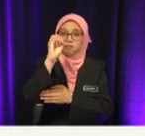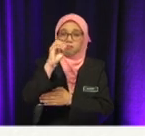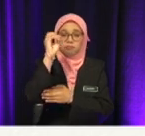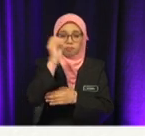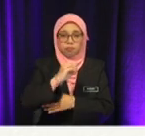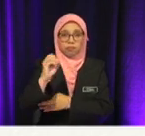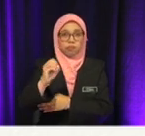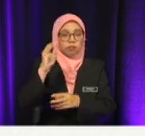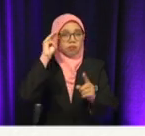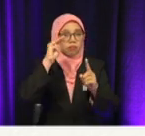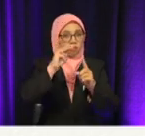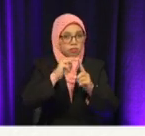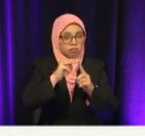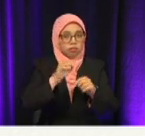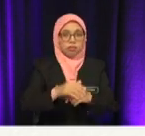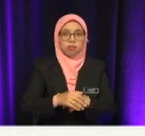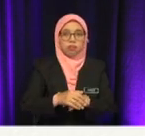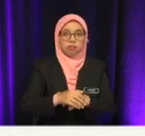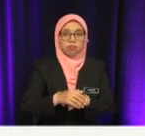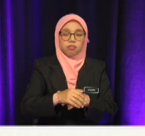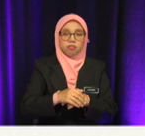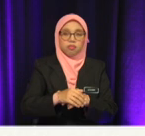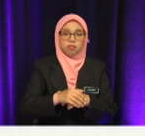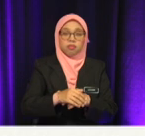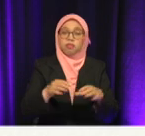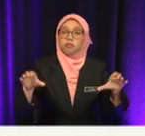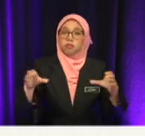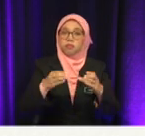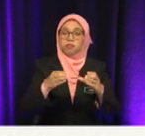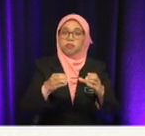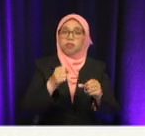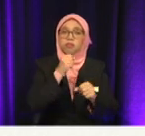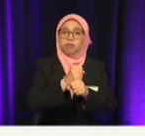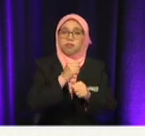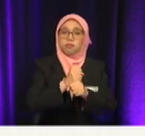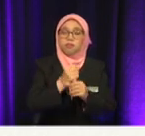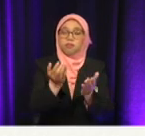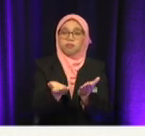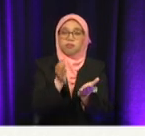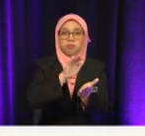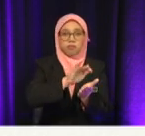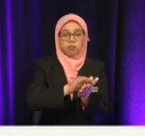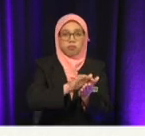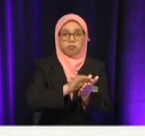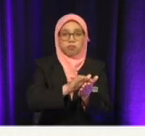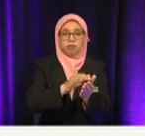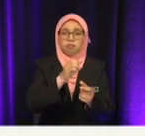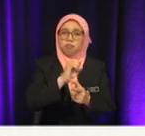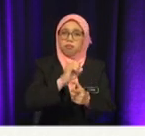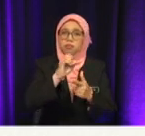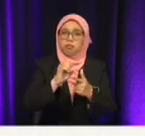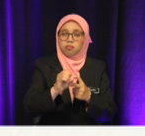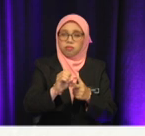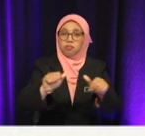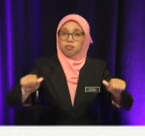kamu akan ditaksir melalui kerja khusus kamu ataupun melalui pentaksiran amali kamu yang